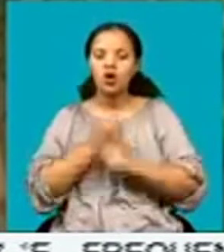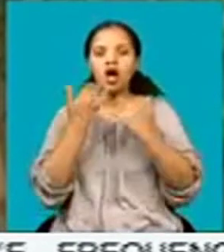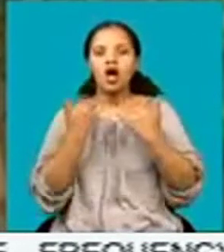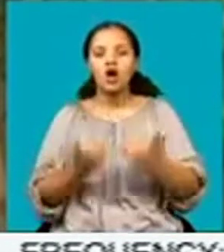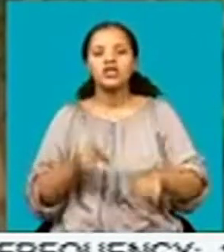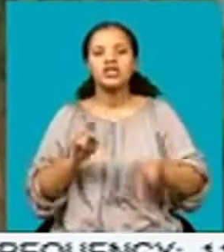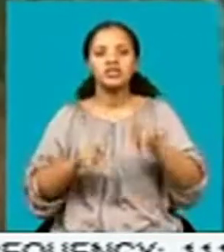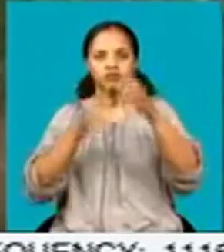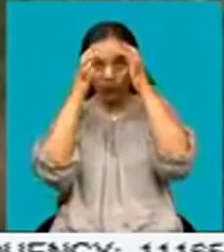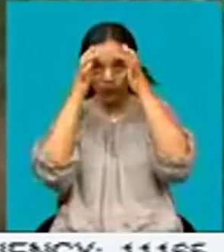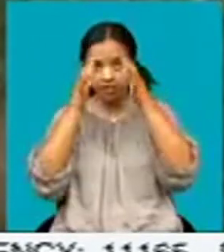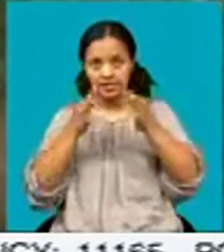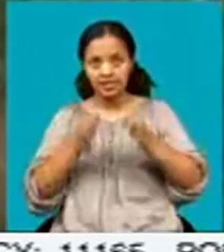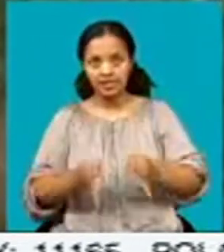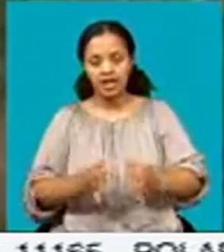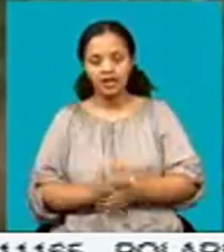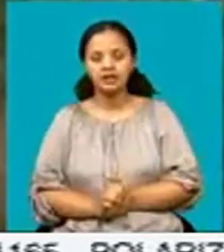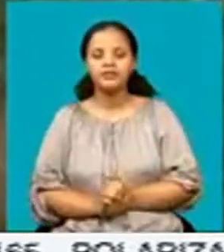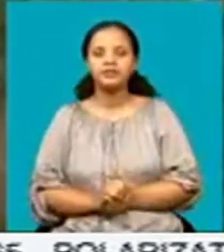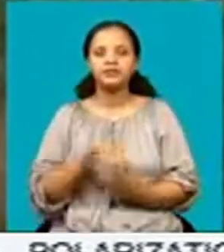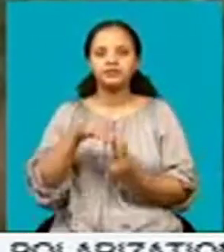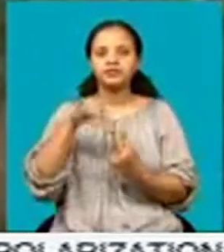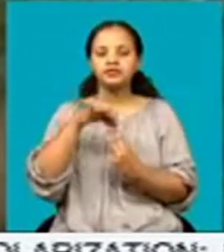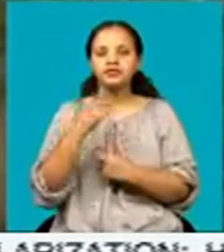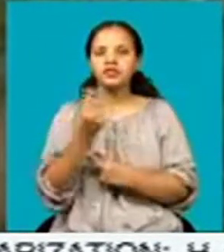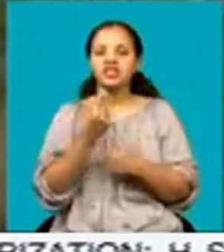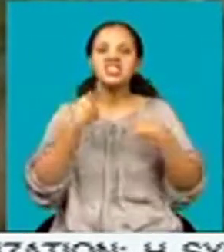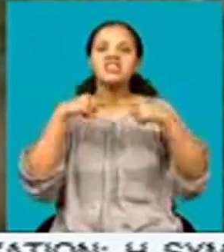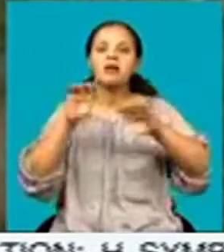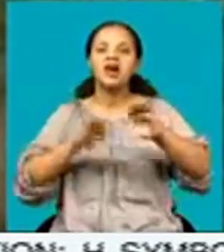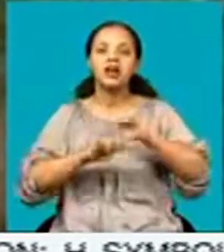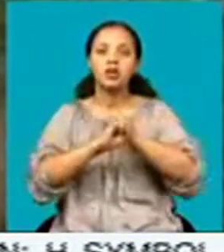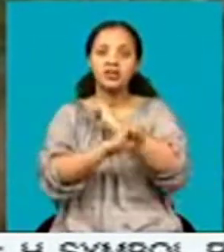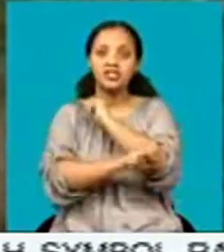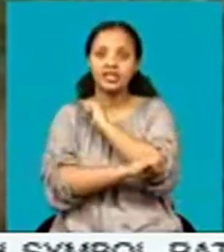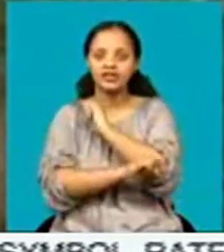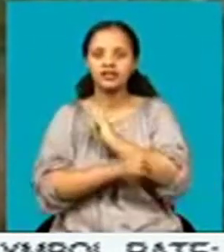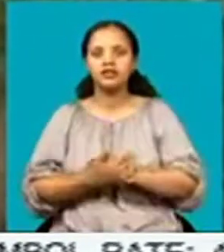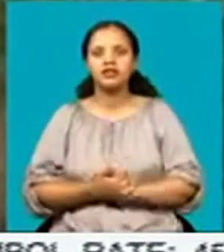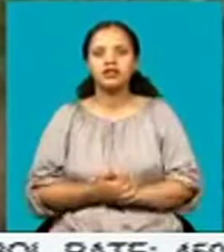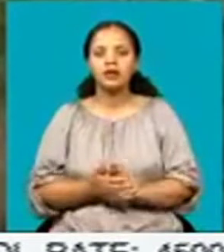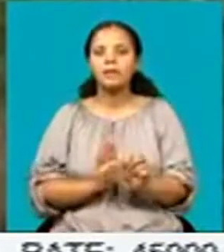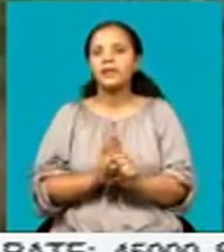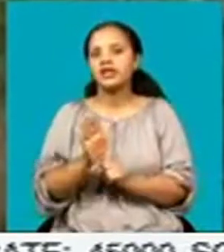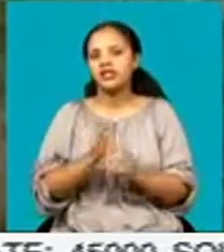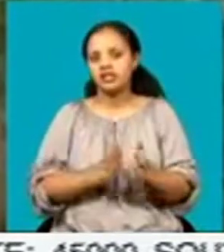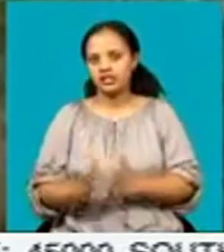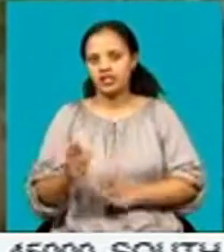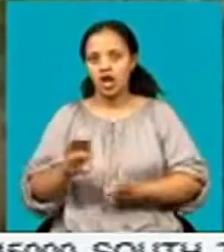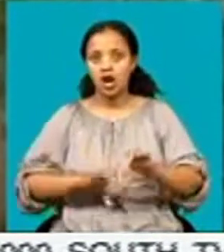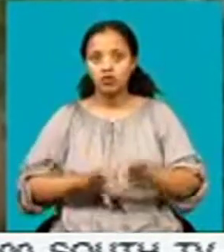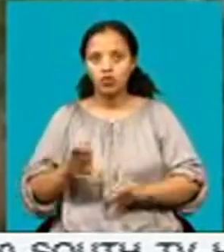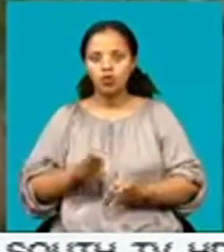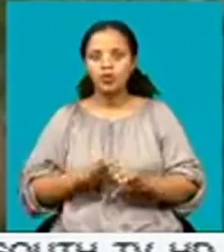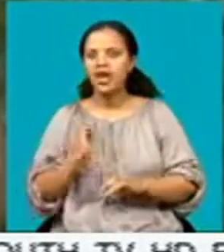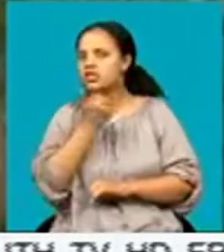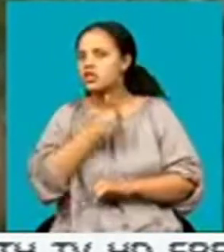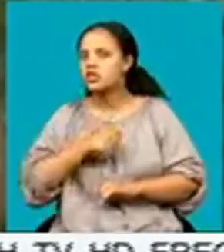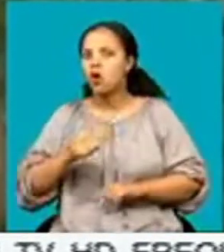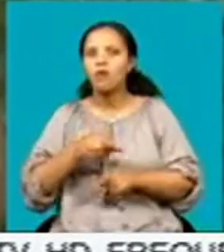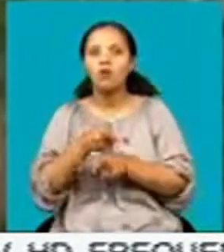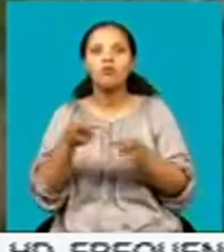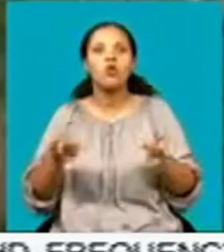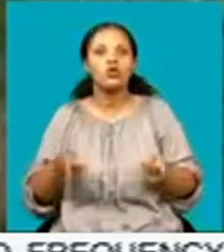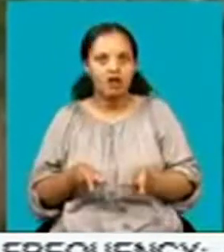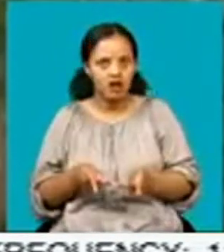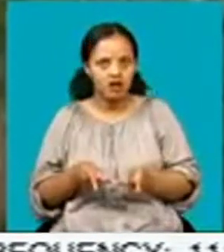ለህዝበ ውሳኔ ምርጫ ቦርዱ ይፋ ባደረገው መሰረት በቂ ዝግጅቶች አድርጎ በየትኛውም ቦታ በየትኛውም